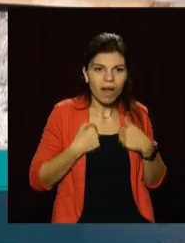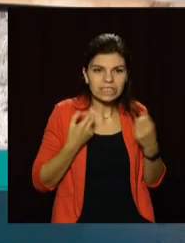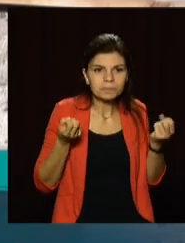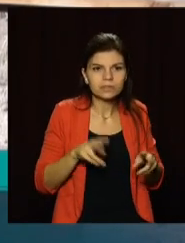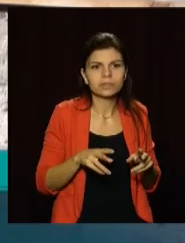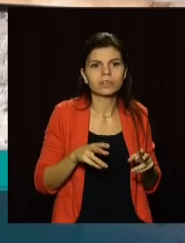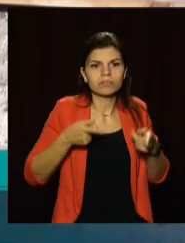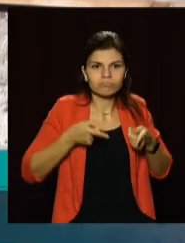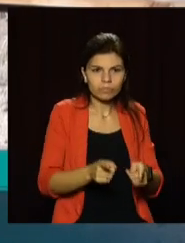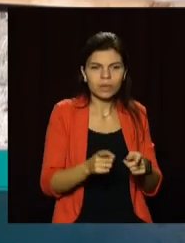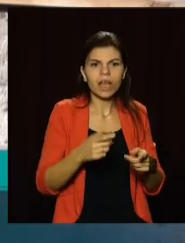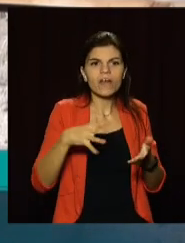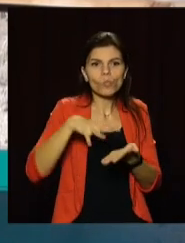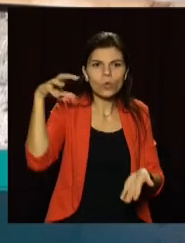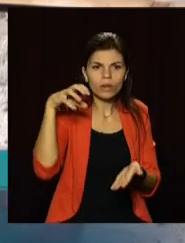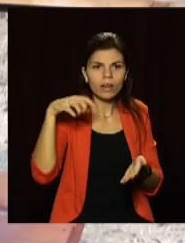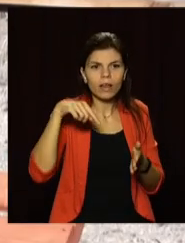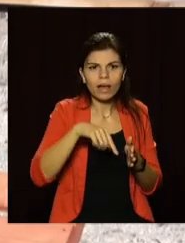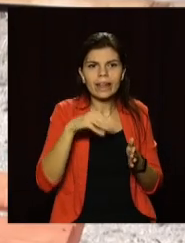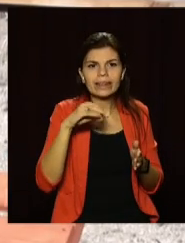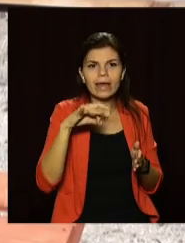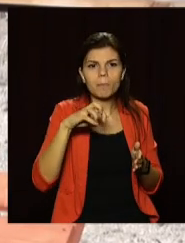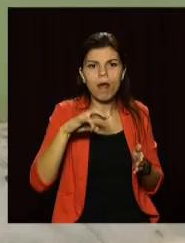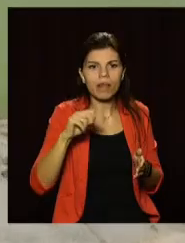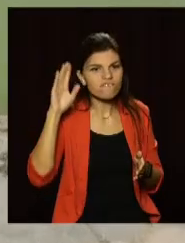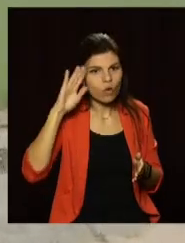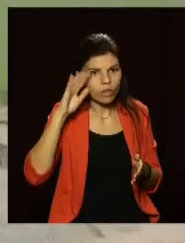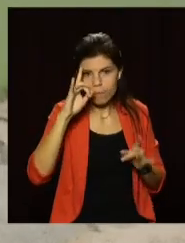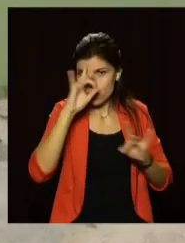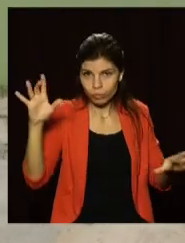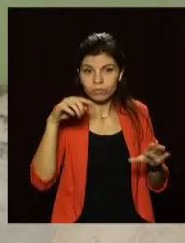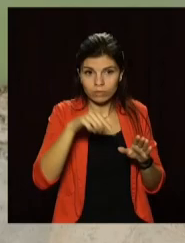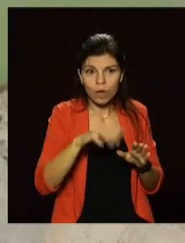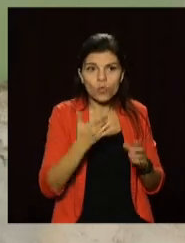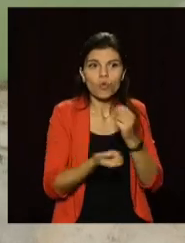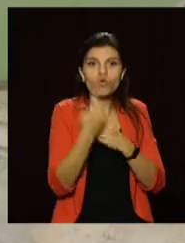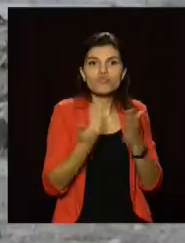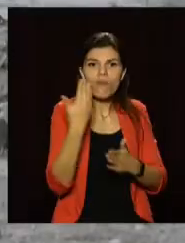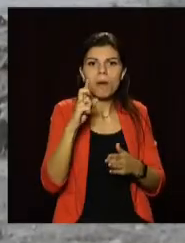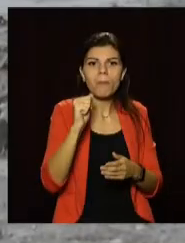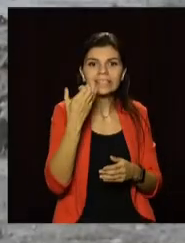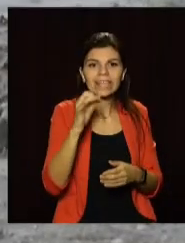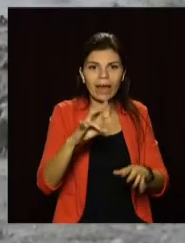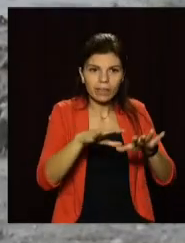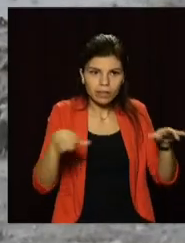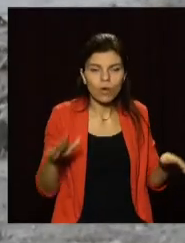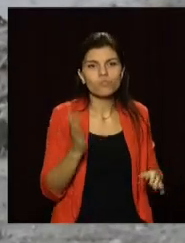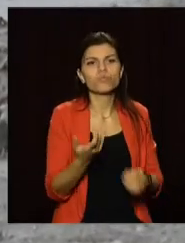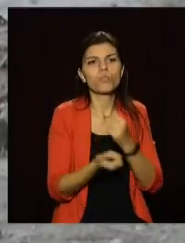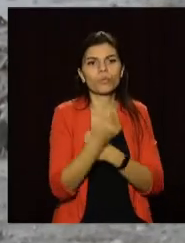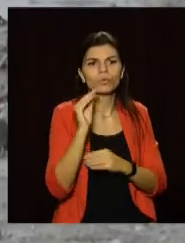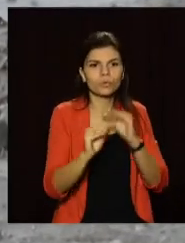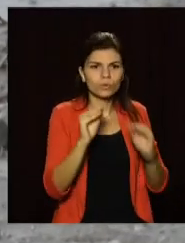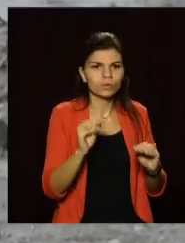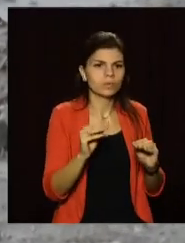і витяжки, які в термальній воді, які тут дуже популярні. Будуть з'являтися нові басейни, будуть